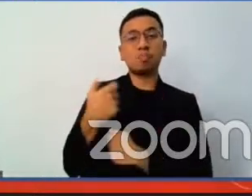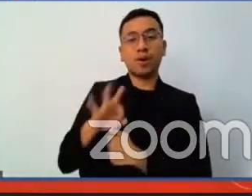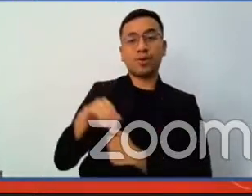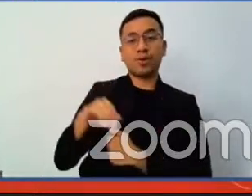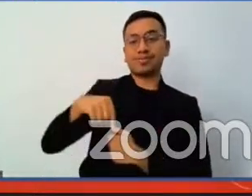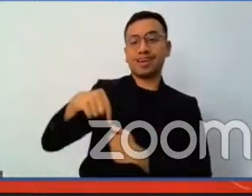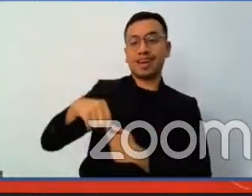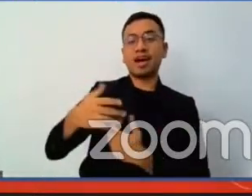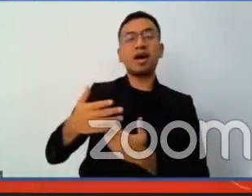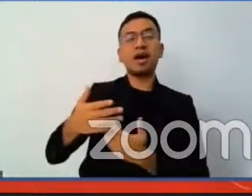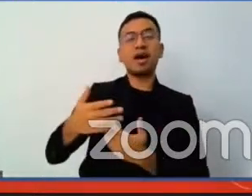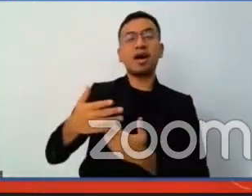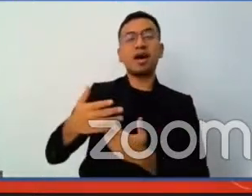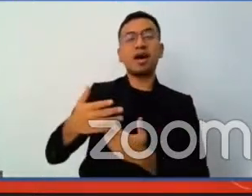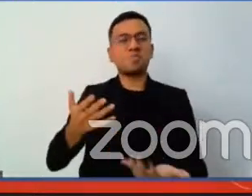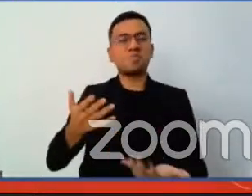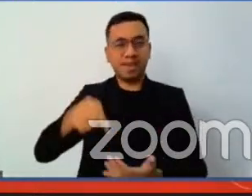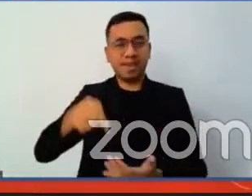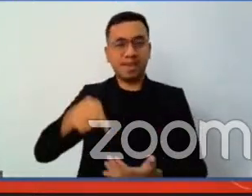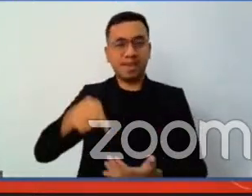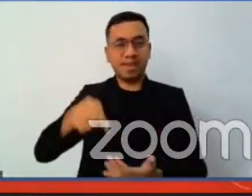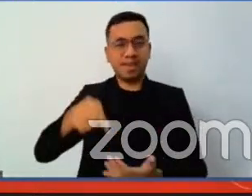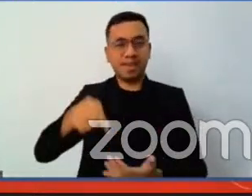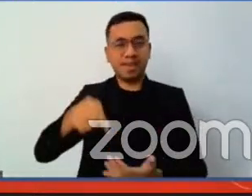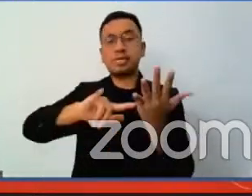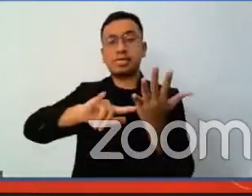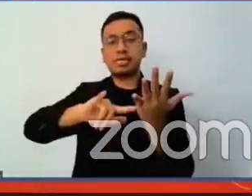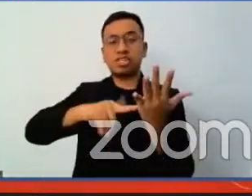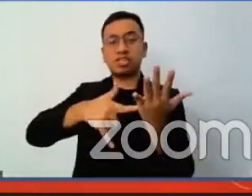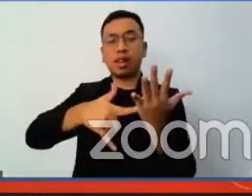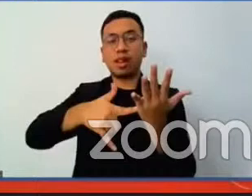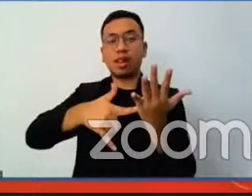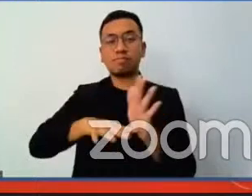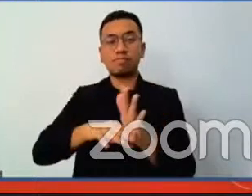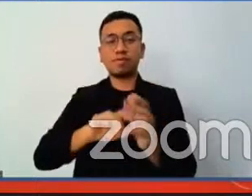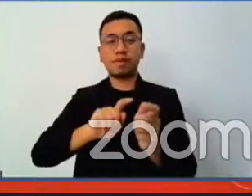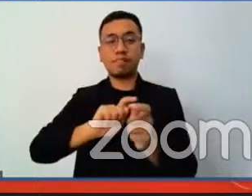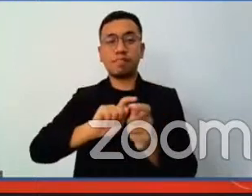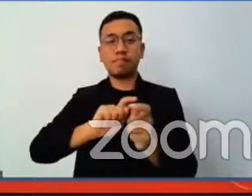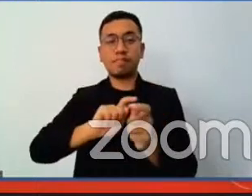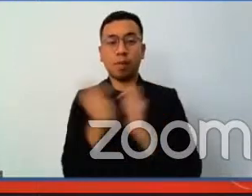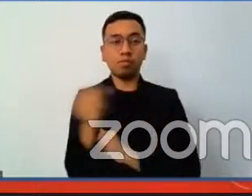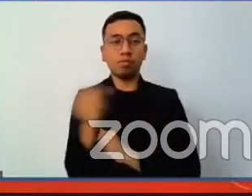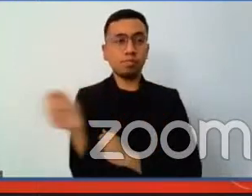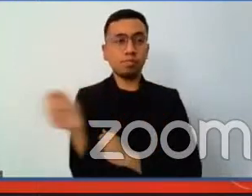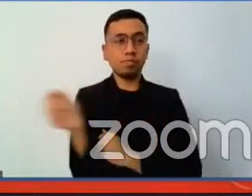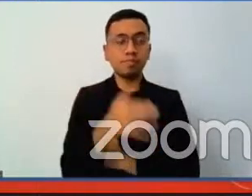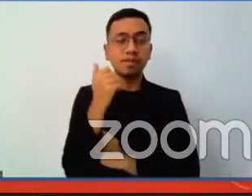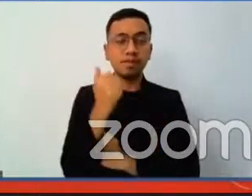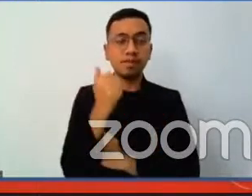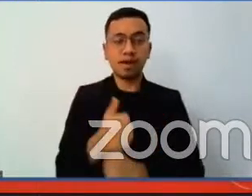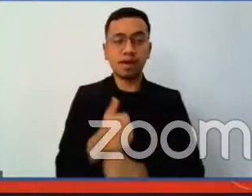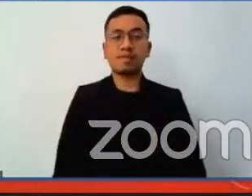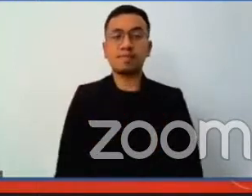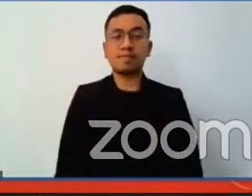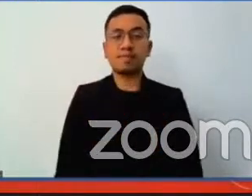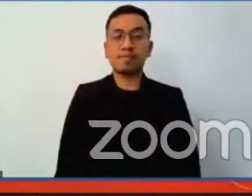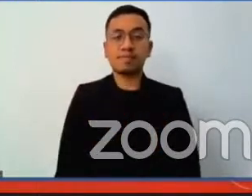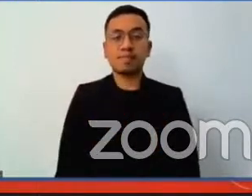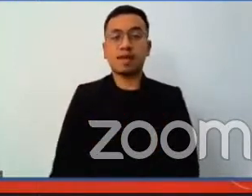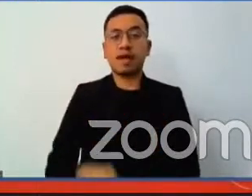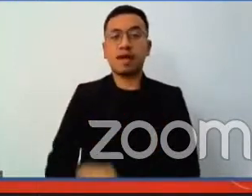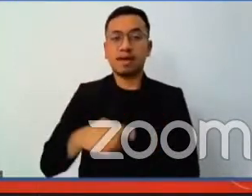digitalisasi di berbagai lini kehidupan kita. Maka dari itu, kita harus mempersiapkan SDM kita dengan keterampilan digital yang